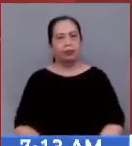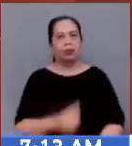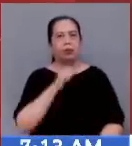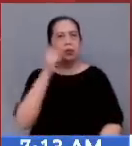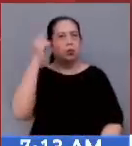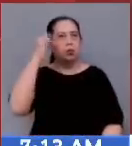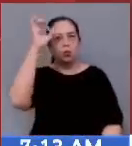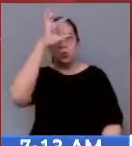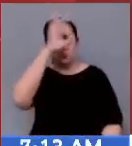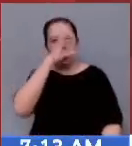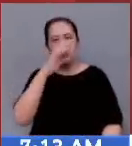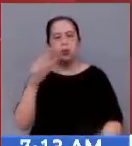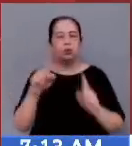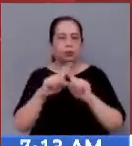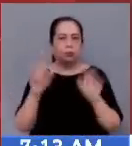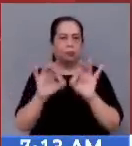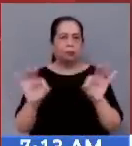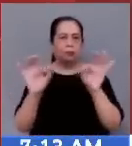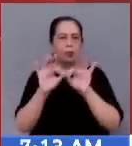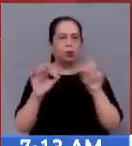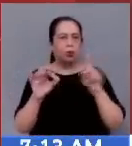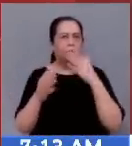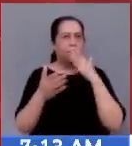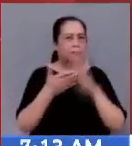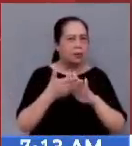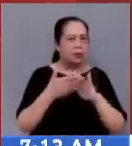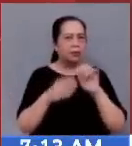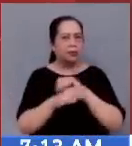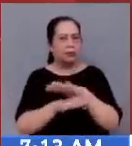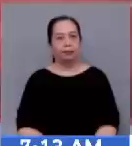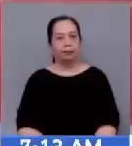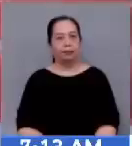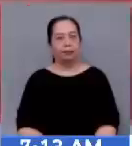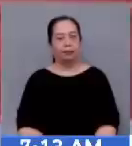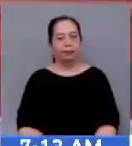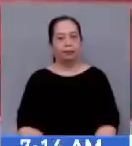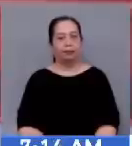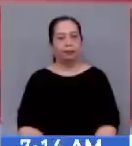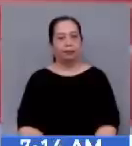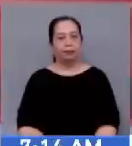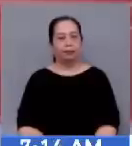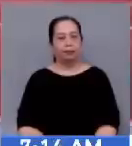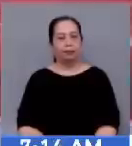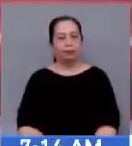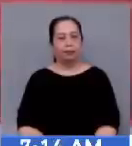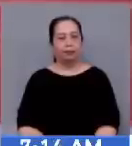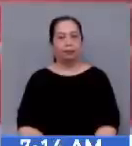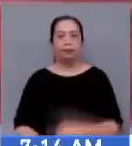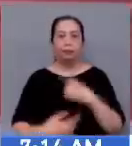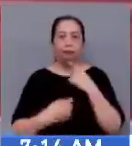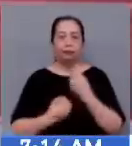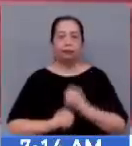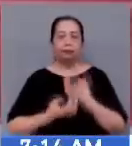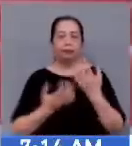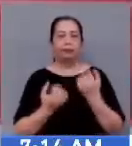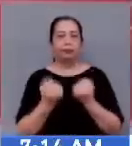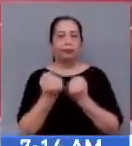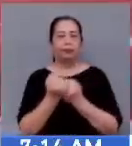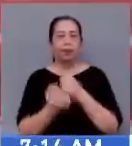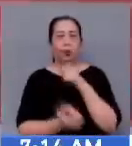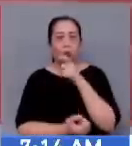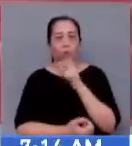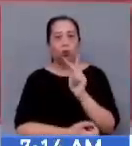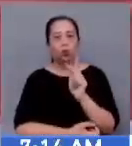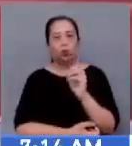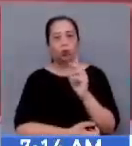rin ang lahat ng masamang epekto kapag nagbalik operasyon ang planta. Naghayag ng suporta si Senador Coco Pimentel